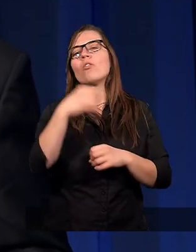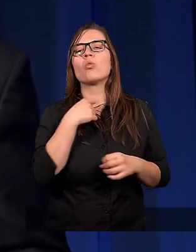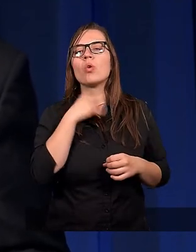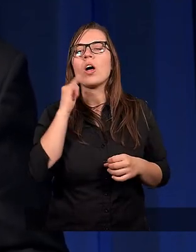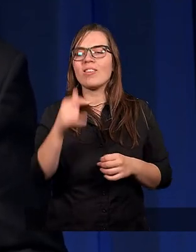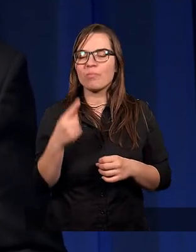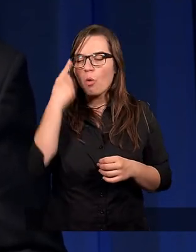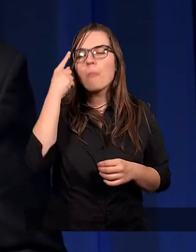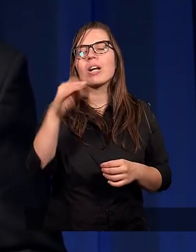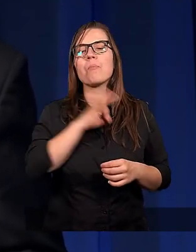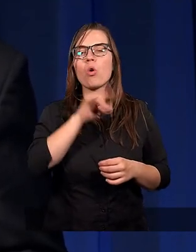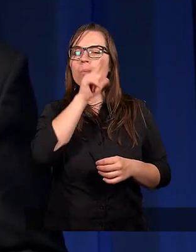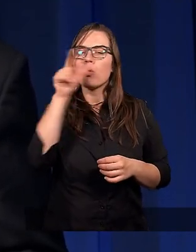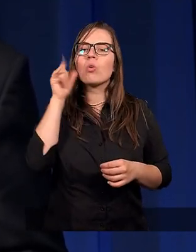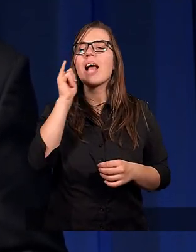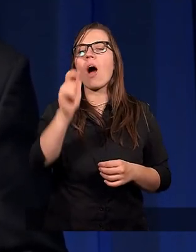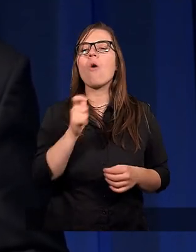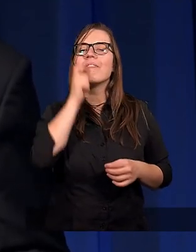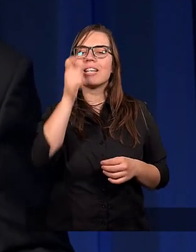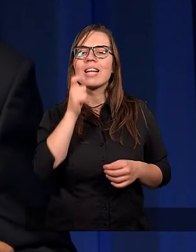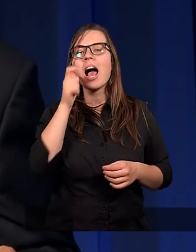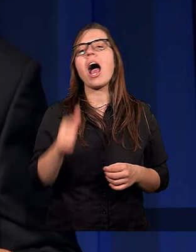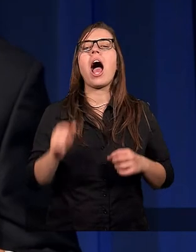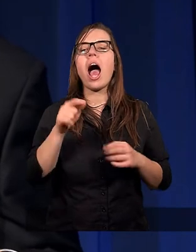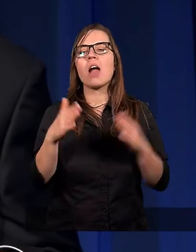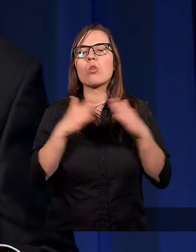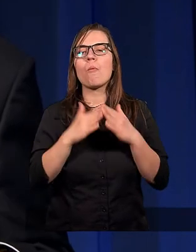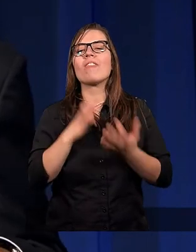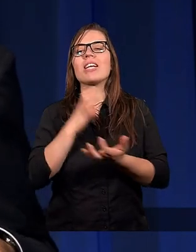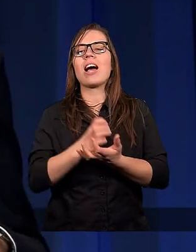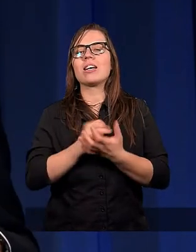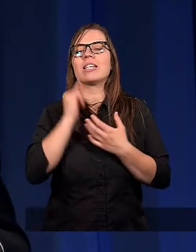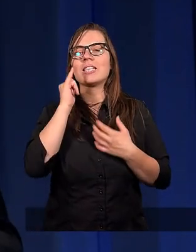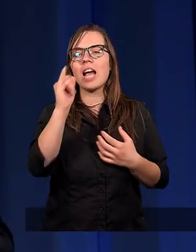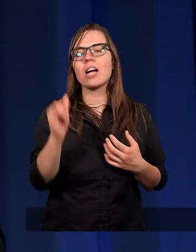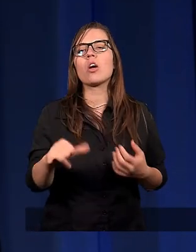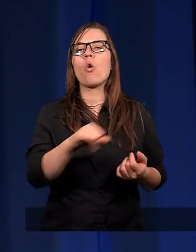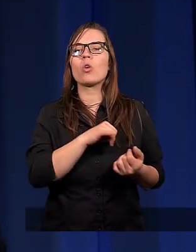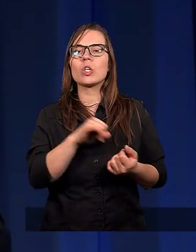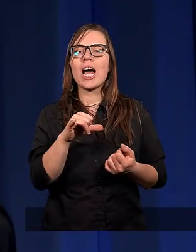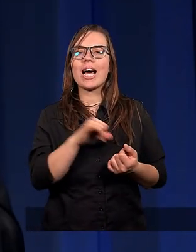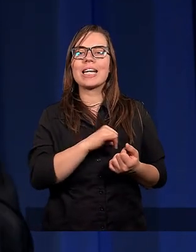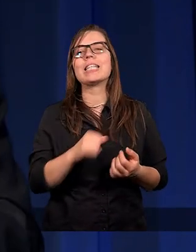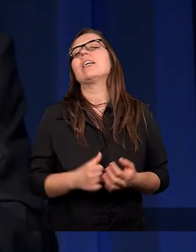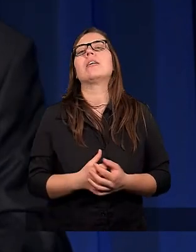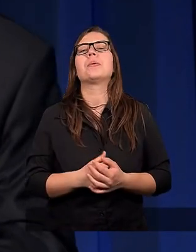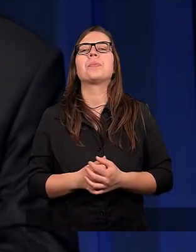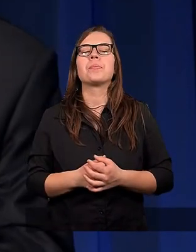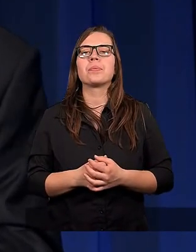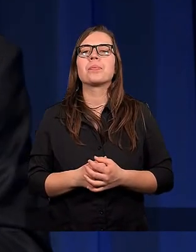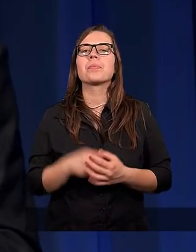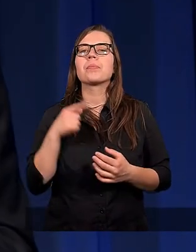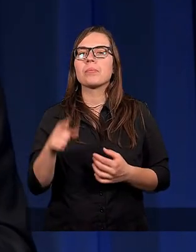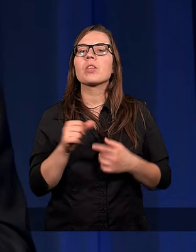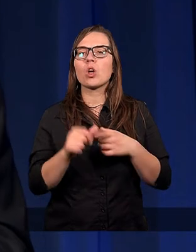i wspominaj mojemu ludowi jego występki, a domowi Jakuba jego grzechy. To